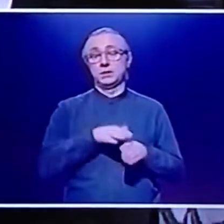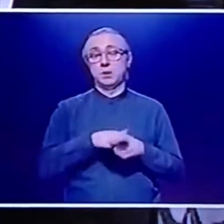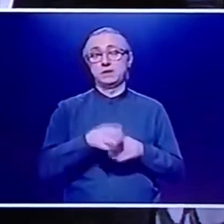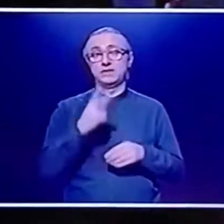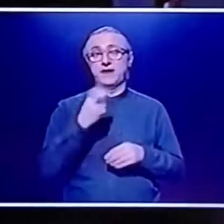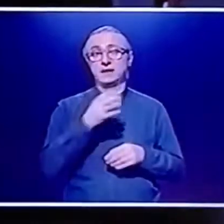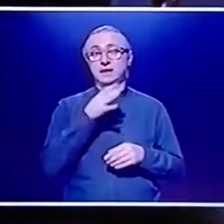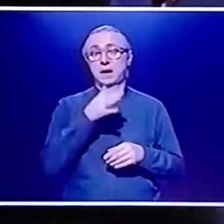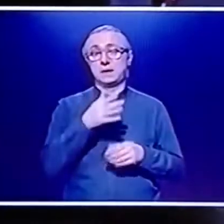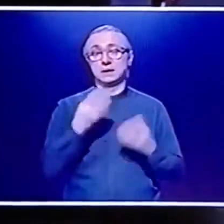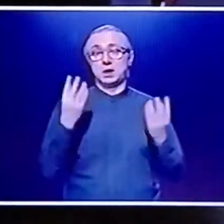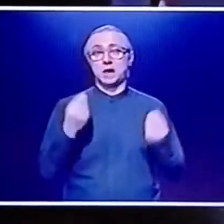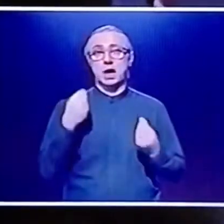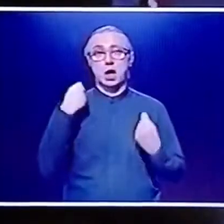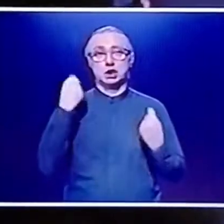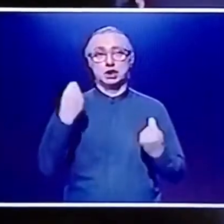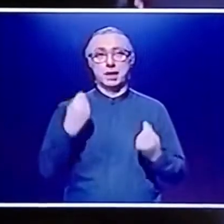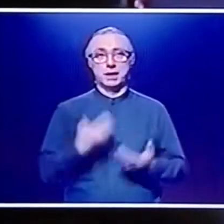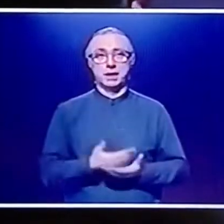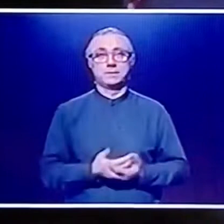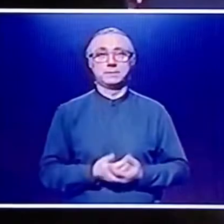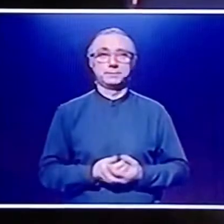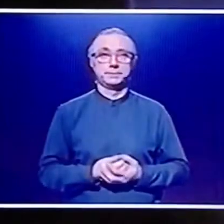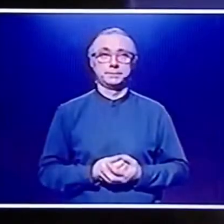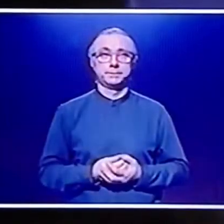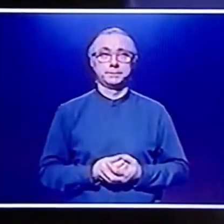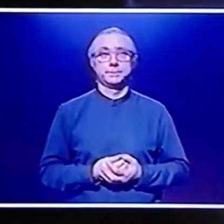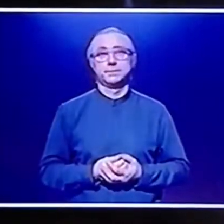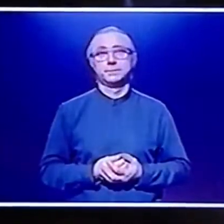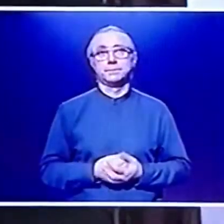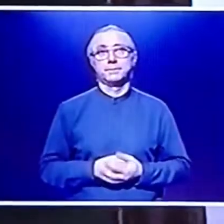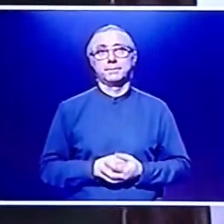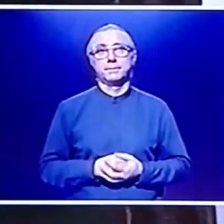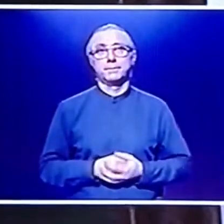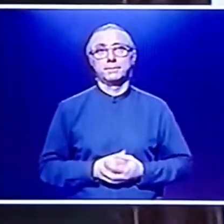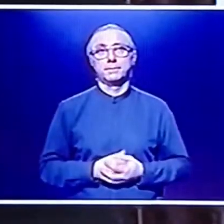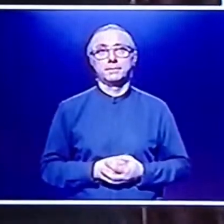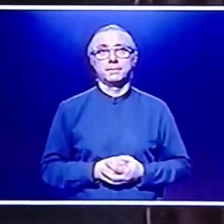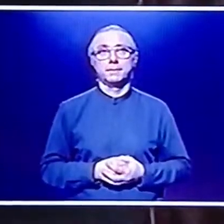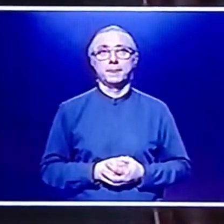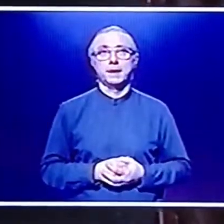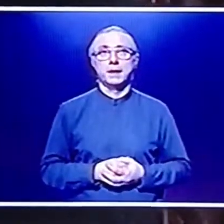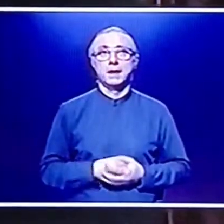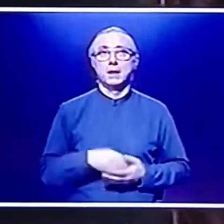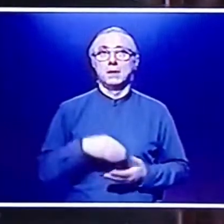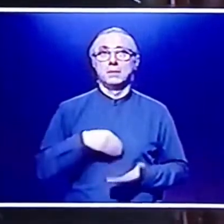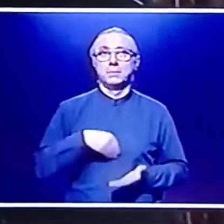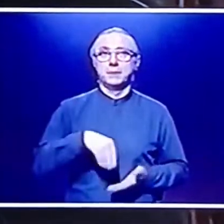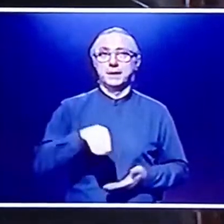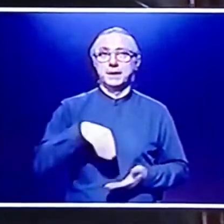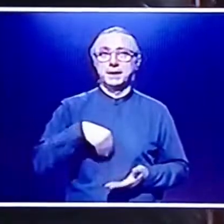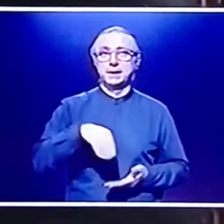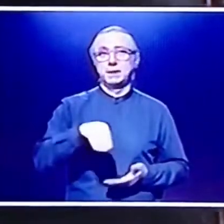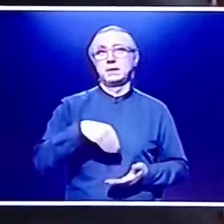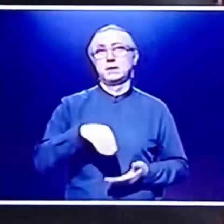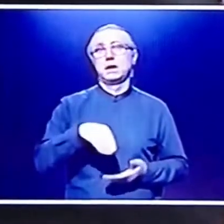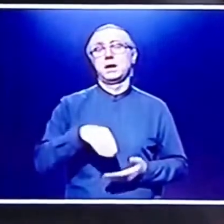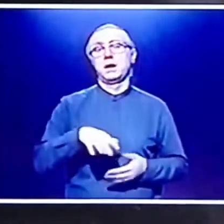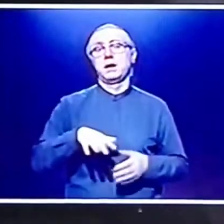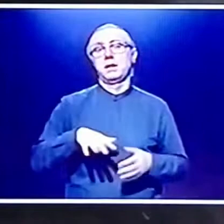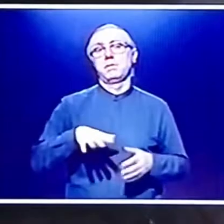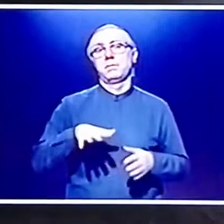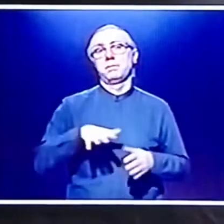рождения архимандрита Павла в миру Леднева Петра Ивановича, уроженца Сызрани. Панихида, прошедшая на старообрядческой